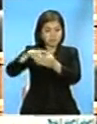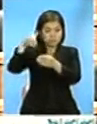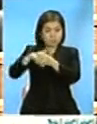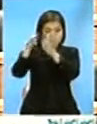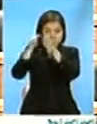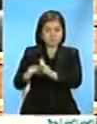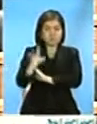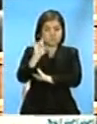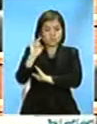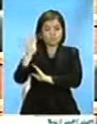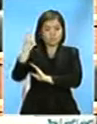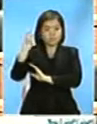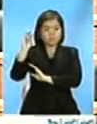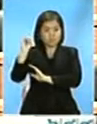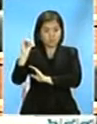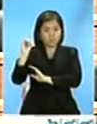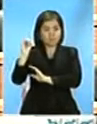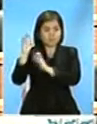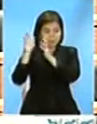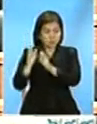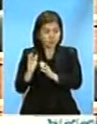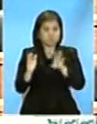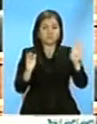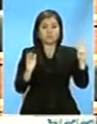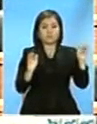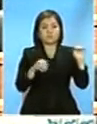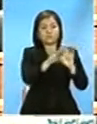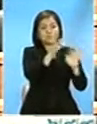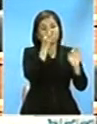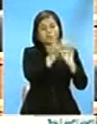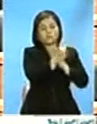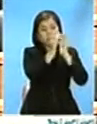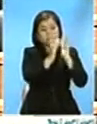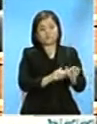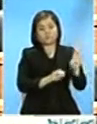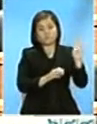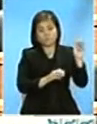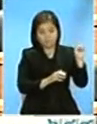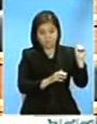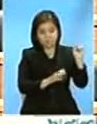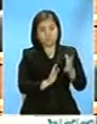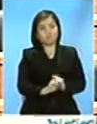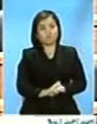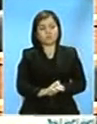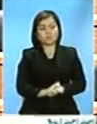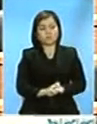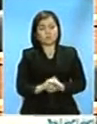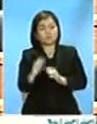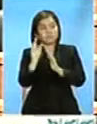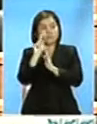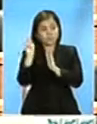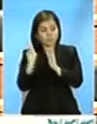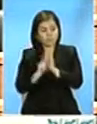ทำไมต้องมากกว่าสรรหา40นะครับกฎหมายต้อง